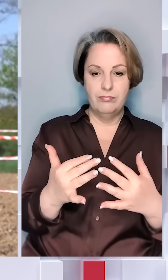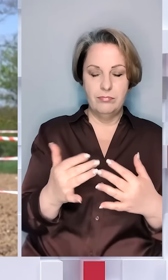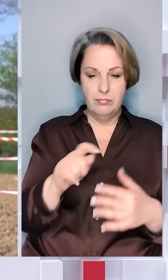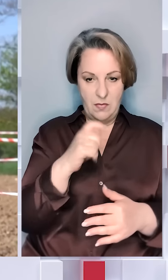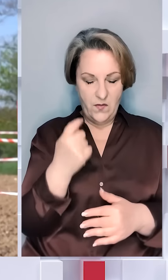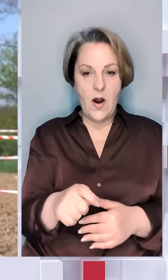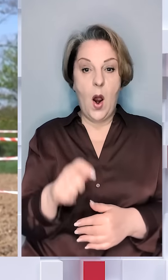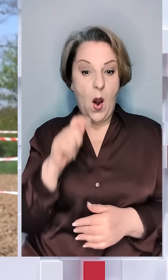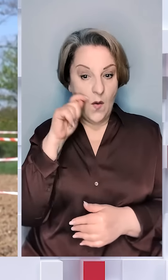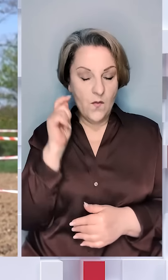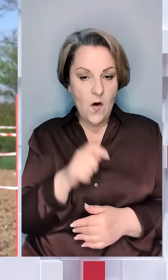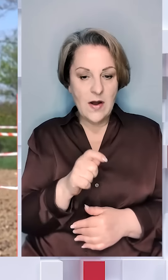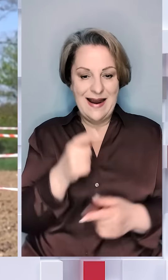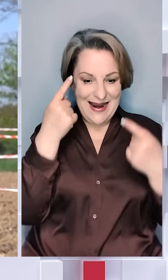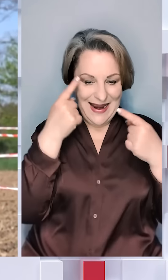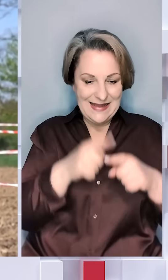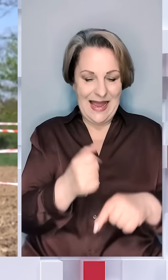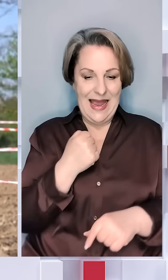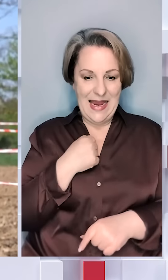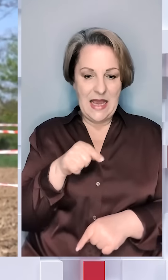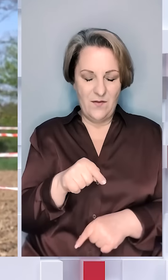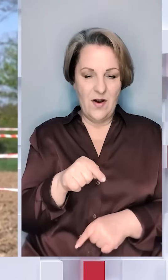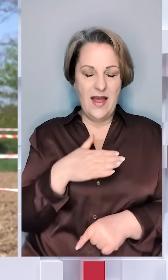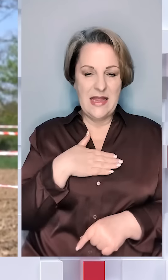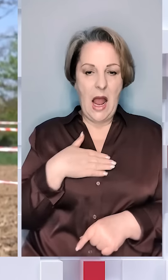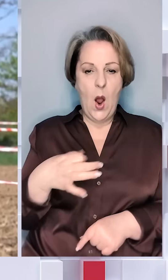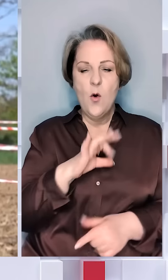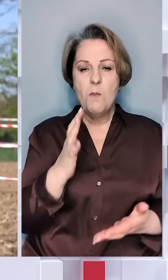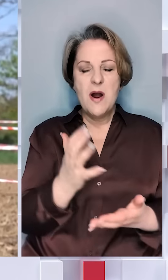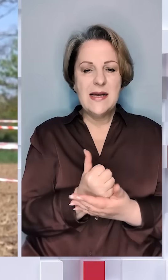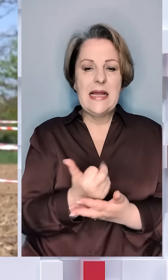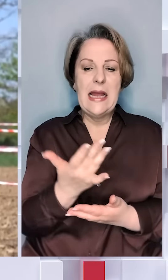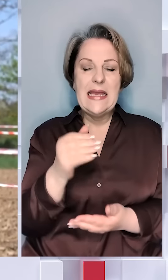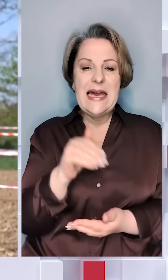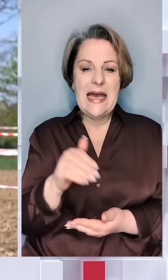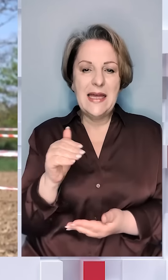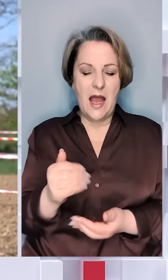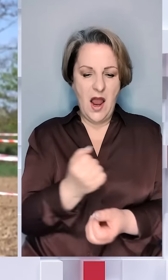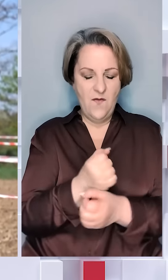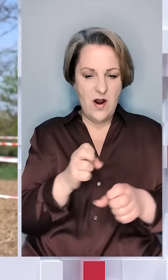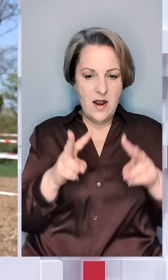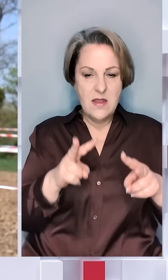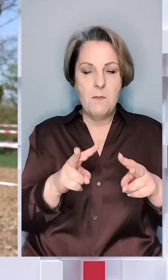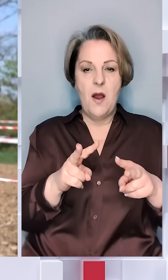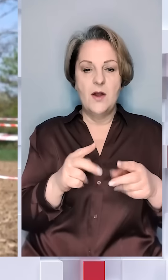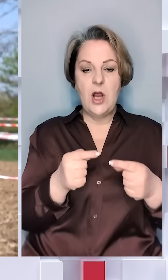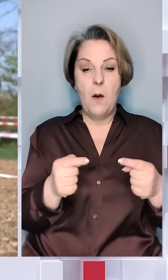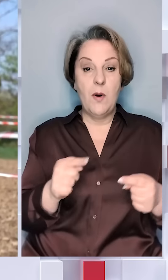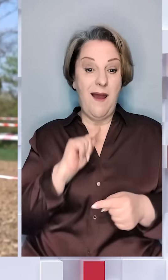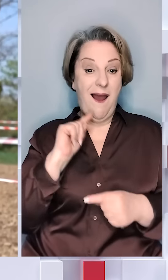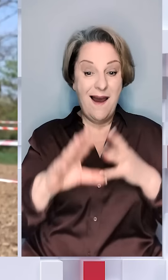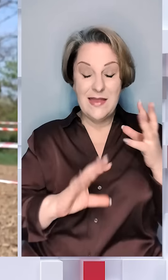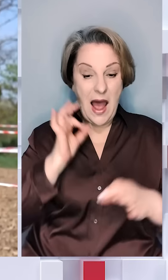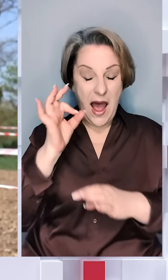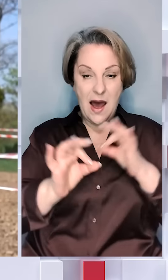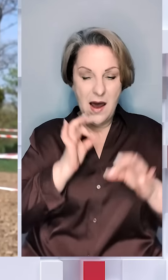Україну піротехніки саме в нашій області знаходили декілька тисяч вибухонебезпечних предметів на рік, то